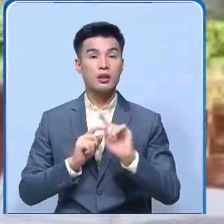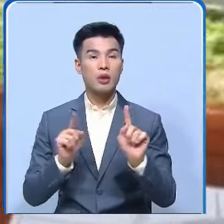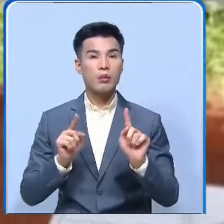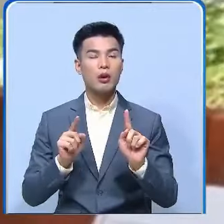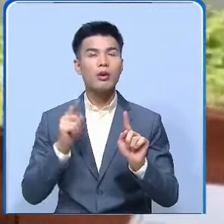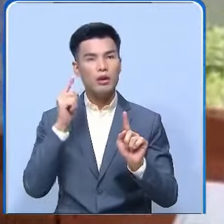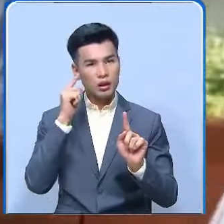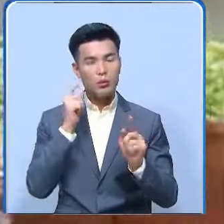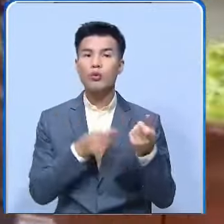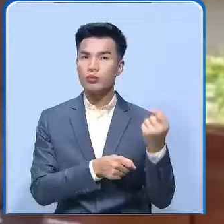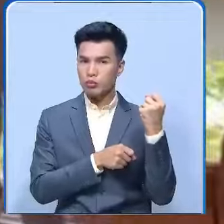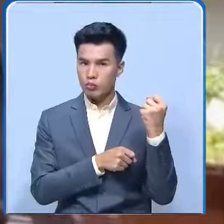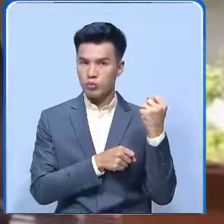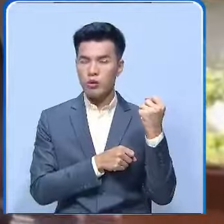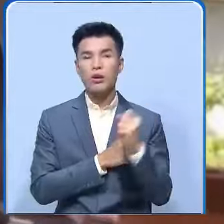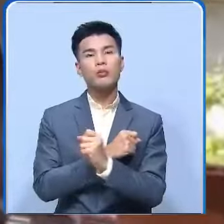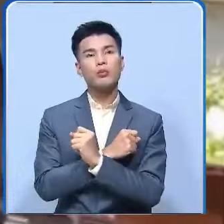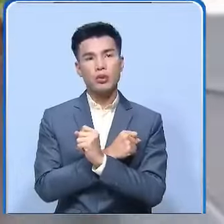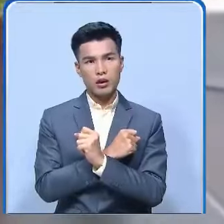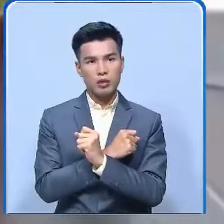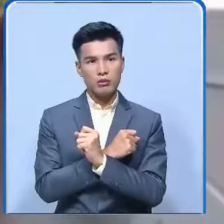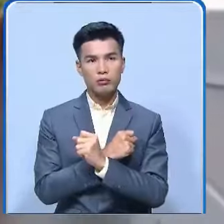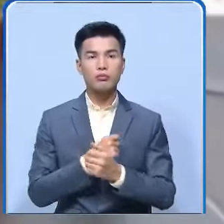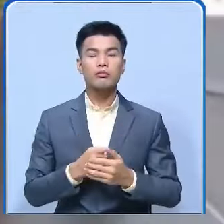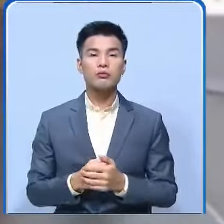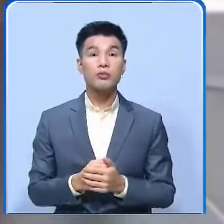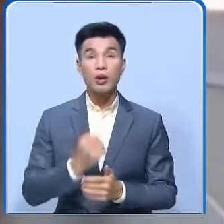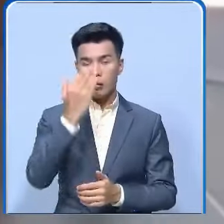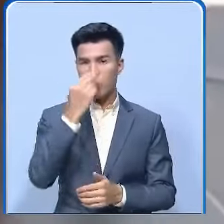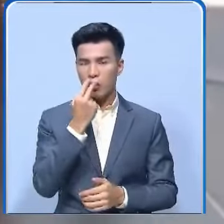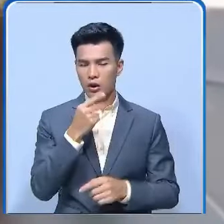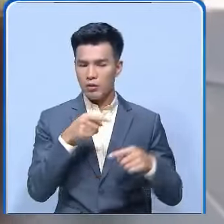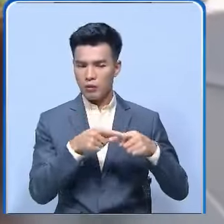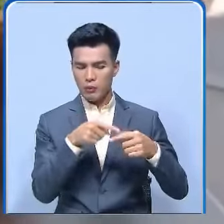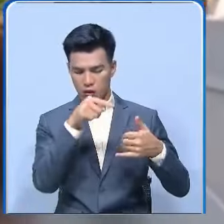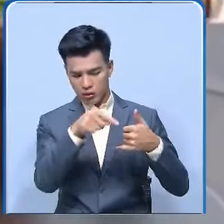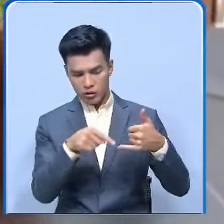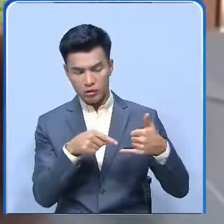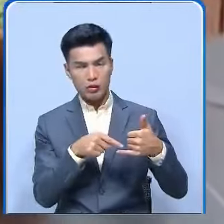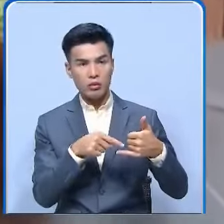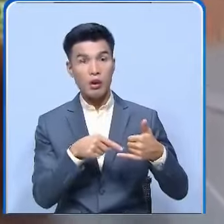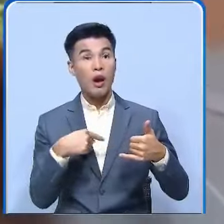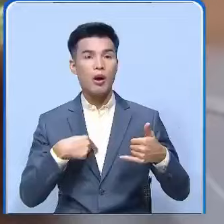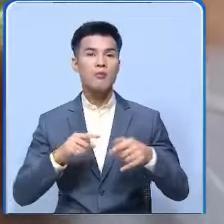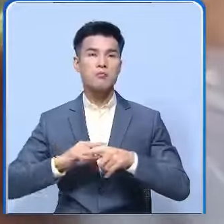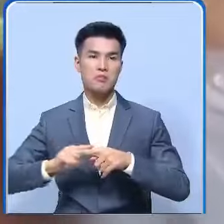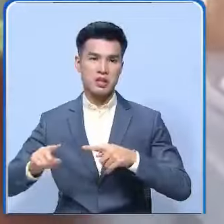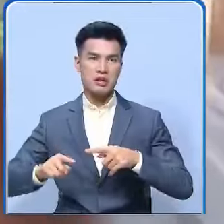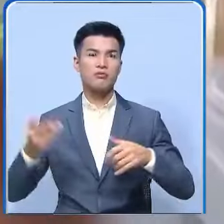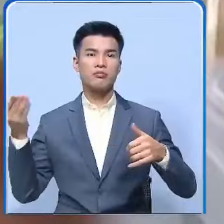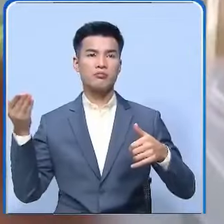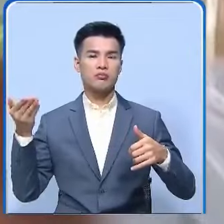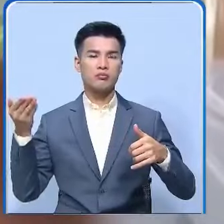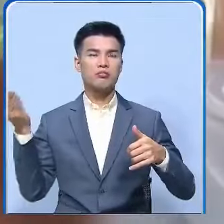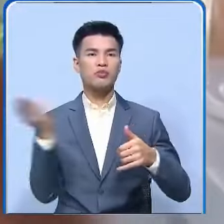ทธิ์น่าจะถือเอาไว้ในการป้องกันตัวมากกว่าเพราะว่าบาดแผลที่ร่างของนายประสิทธิ์นะคะเกิดจากของมีคมไม่น่าจะใช่รอยจ